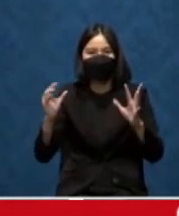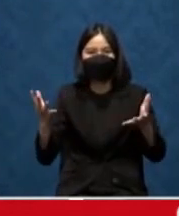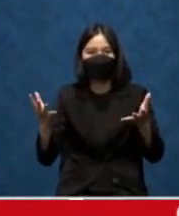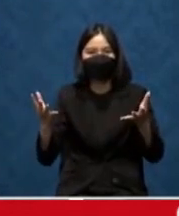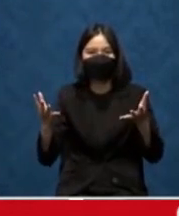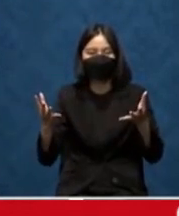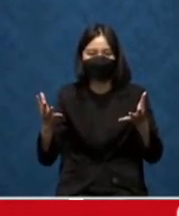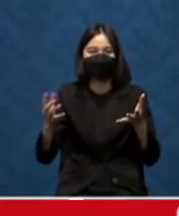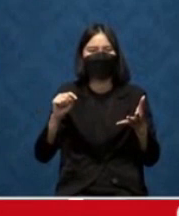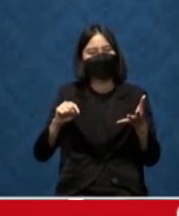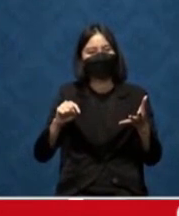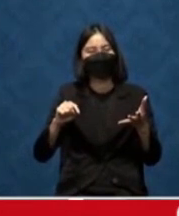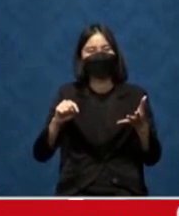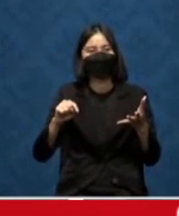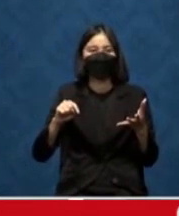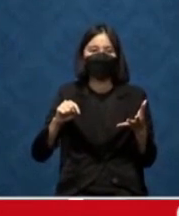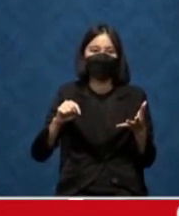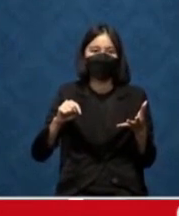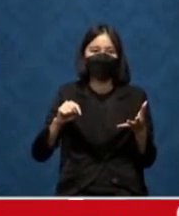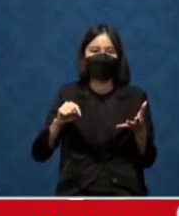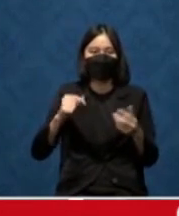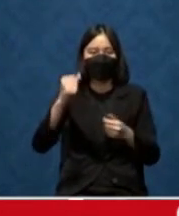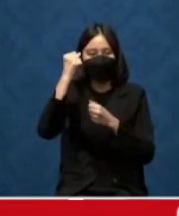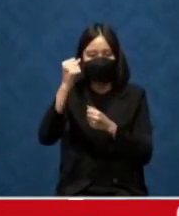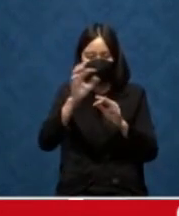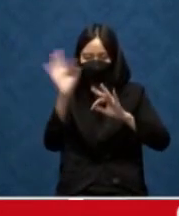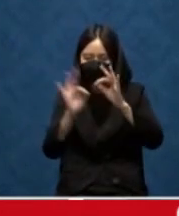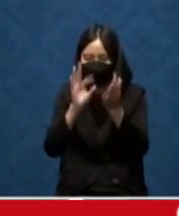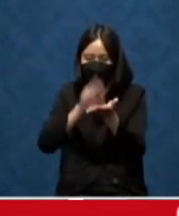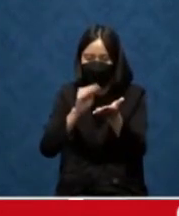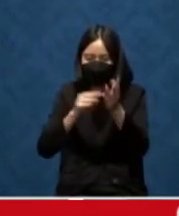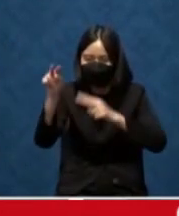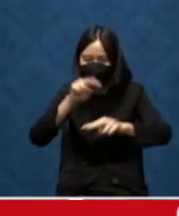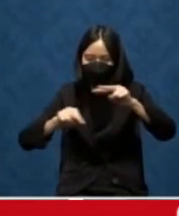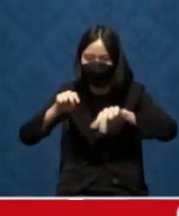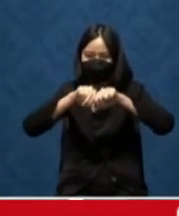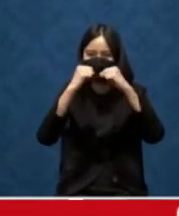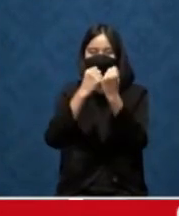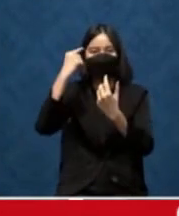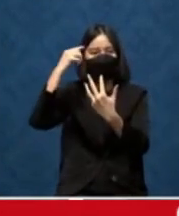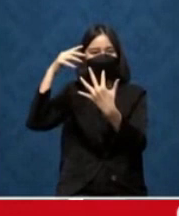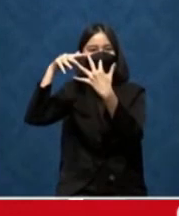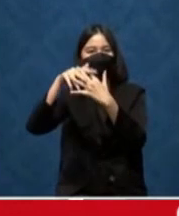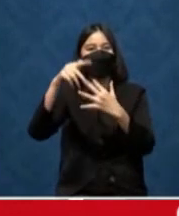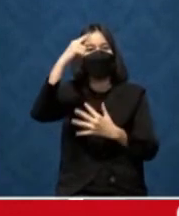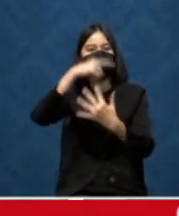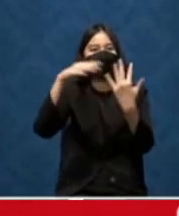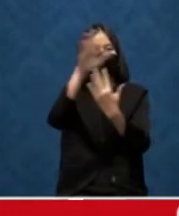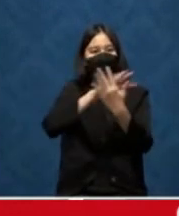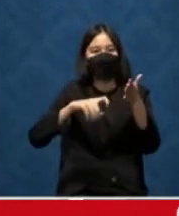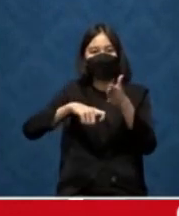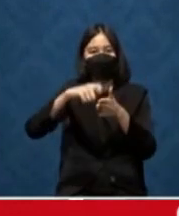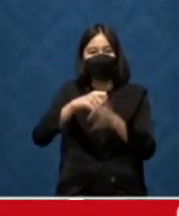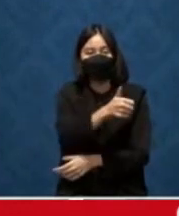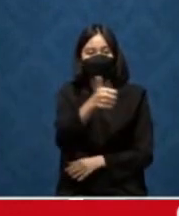ส่นหนึ่งที่ทำใหที่ฉนได้ ได้พยามหาข้อมูลในส่นของสมาคมจิตเวทแ่งประเทศไทยกให้คิดผลดี